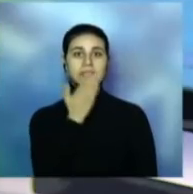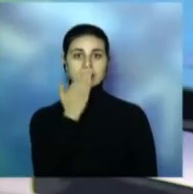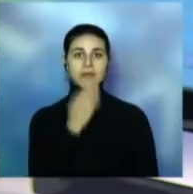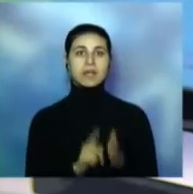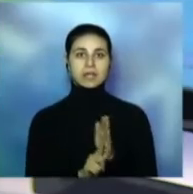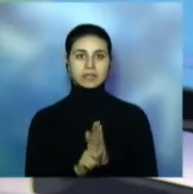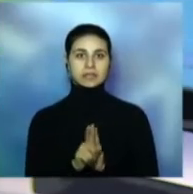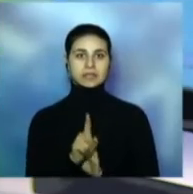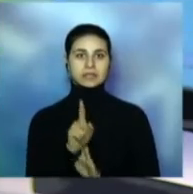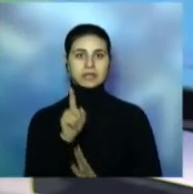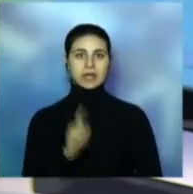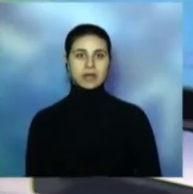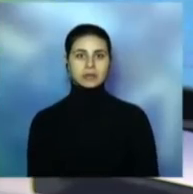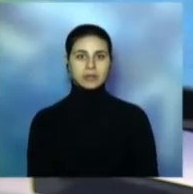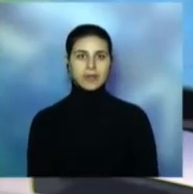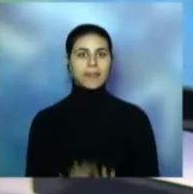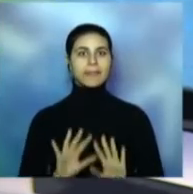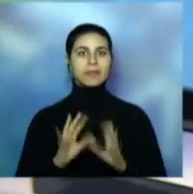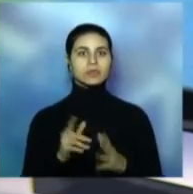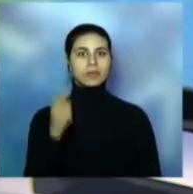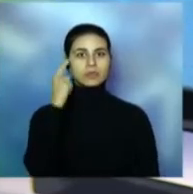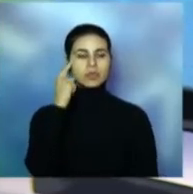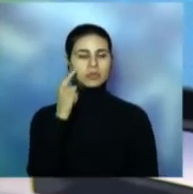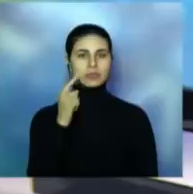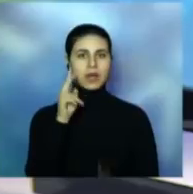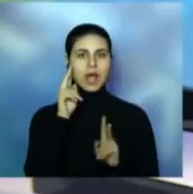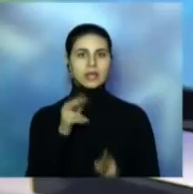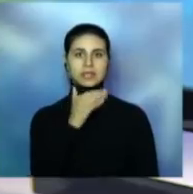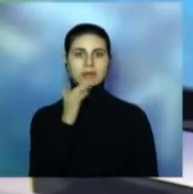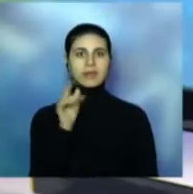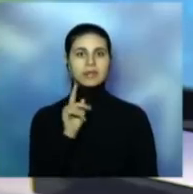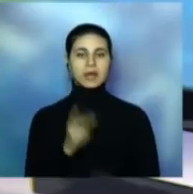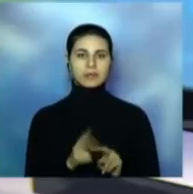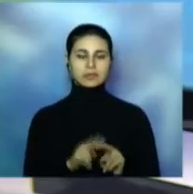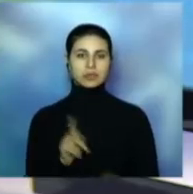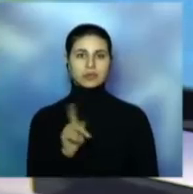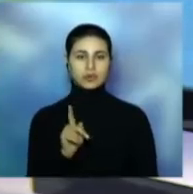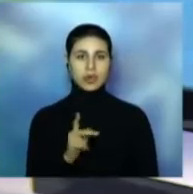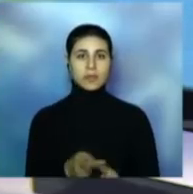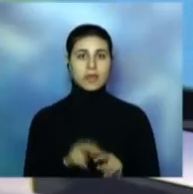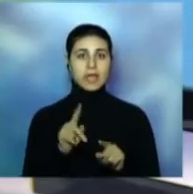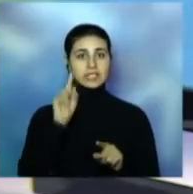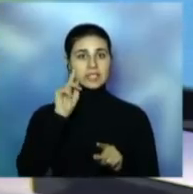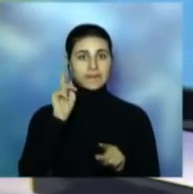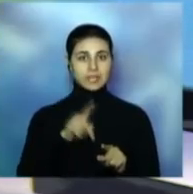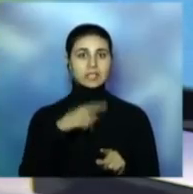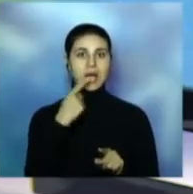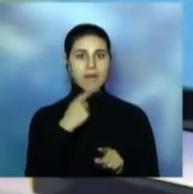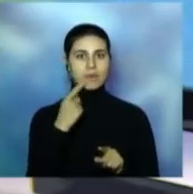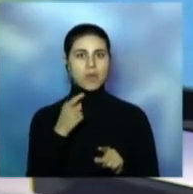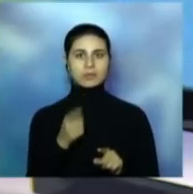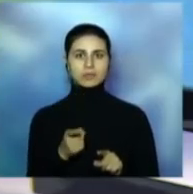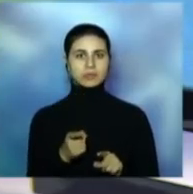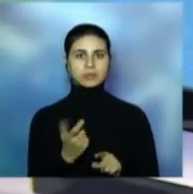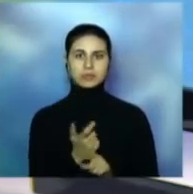იწყებ, უცებ ხვდები რამდენი რამ არ იცი, იმიტომ რომ აი ეს ვიცი რო იტყვი და ნუ ესეც